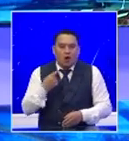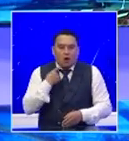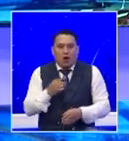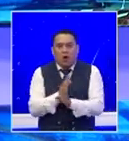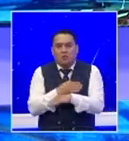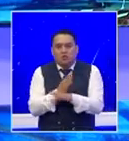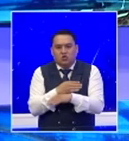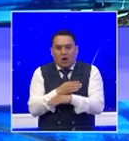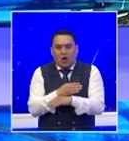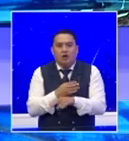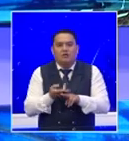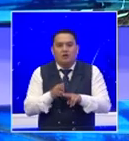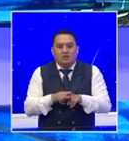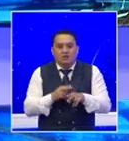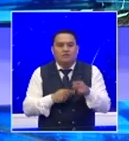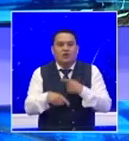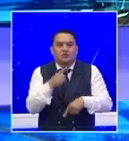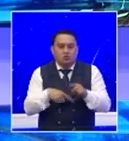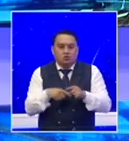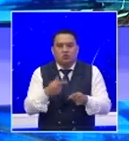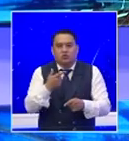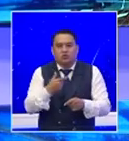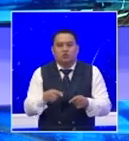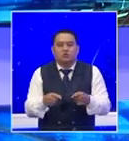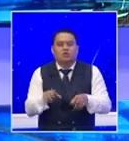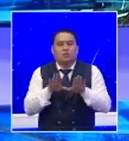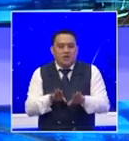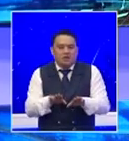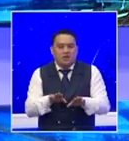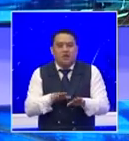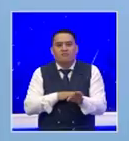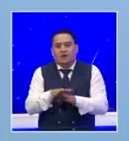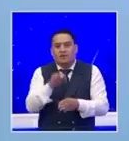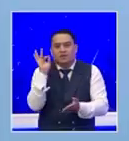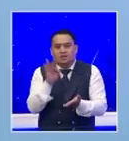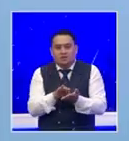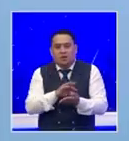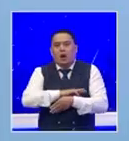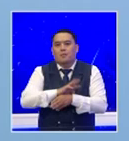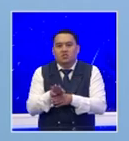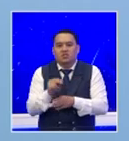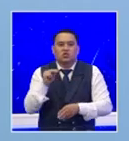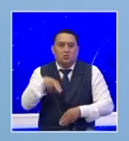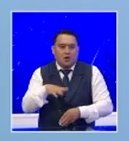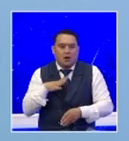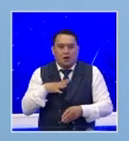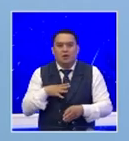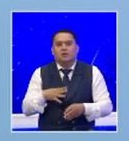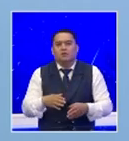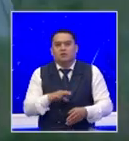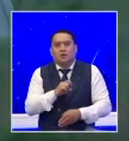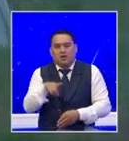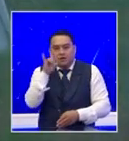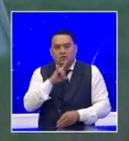и Капшигайского гарнизонов возвратились в пункты постоянной дислокации, выполнив задачи по обеспечению режима и борьбе с пандемией